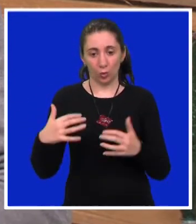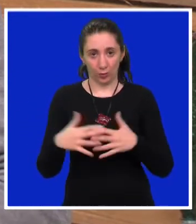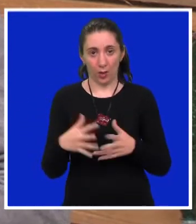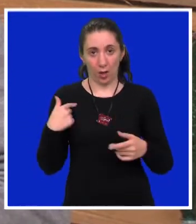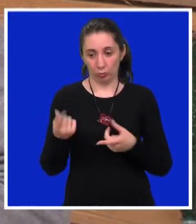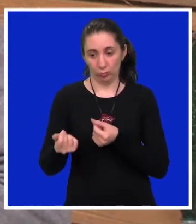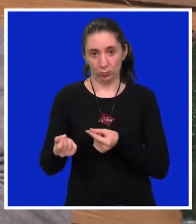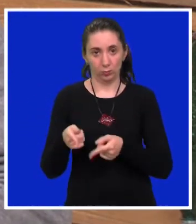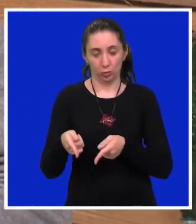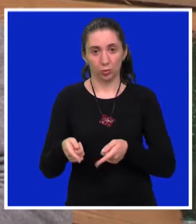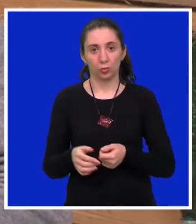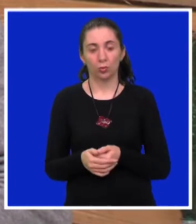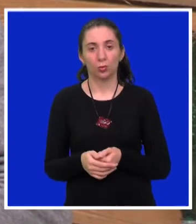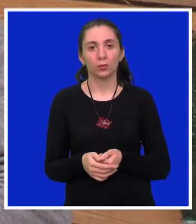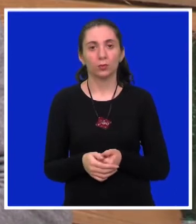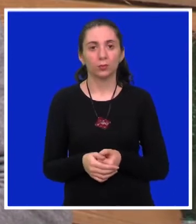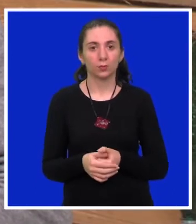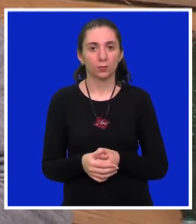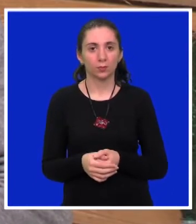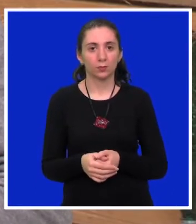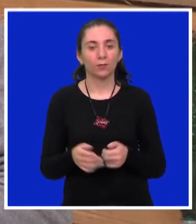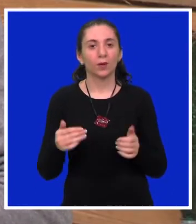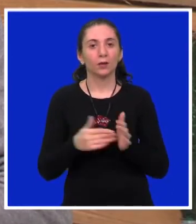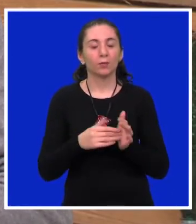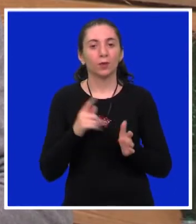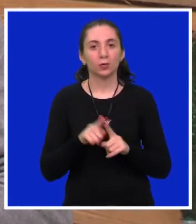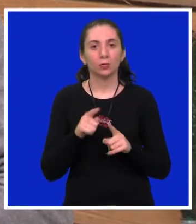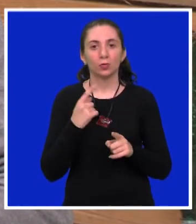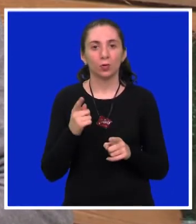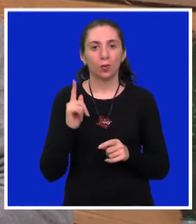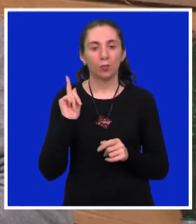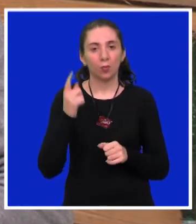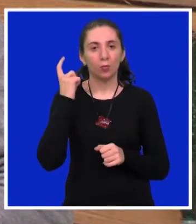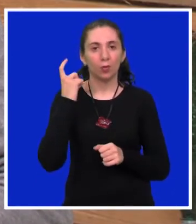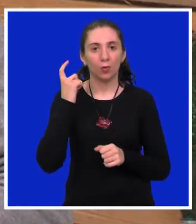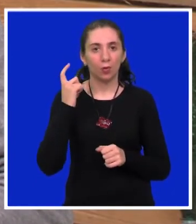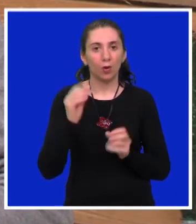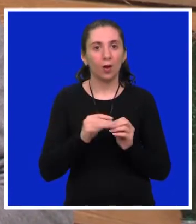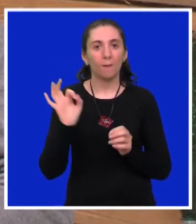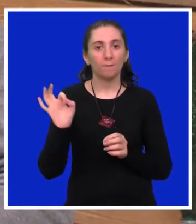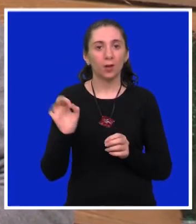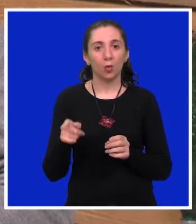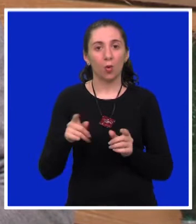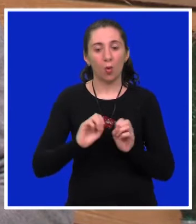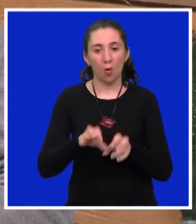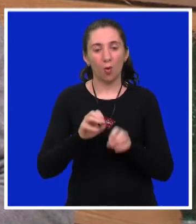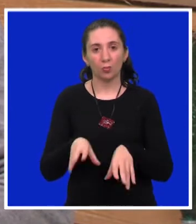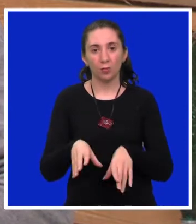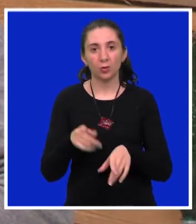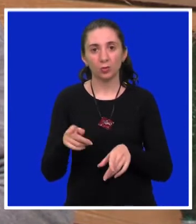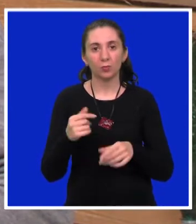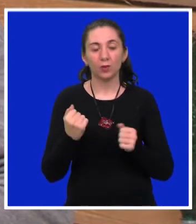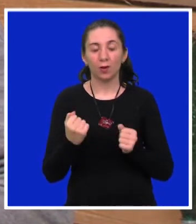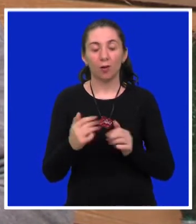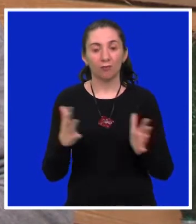strane grada isfinancirano. S druge strane, valja imati isto tako na umu da će biootpad biti